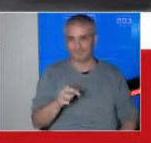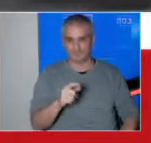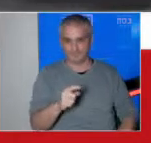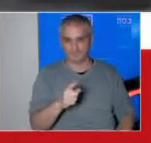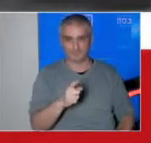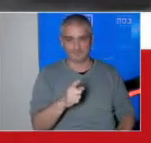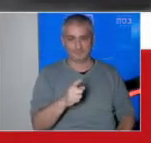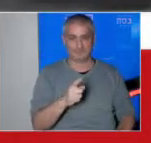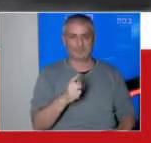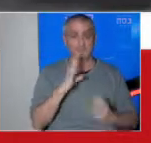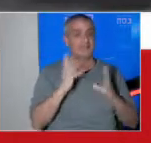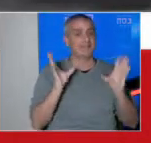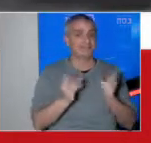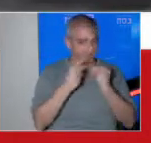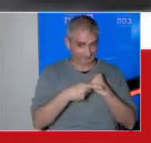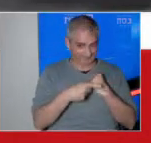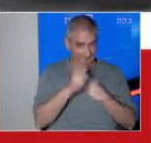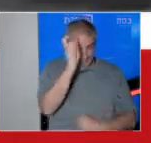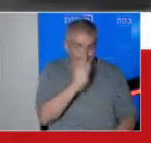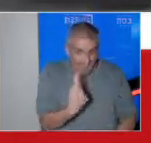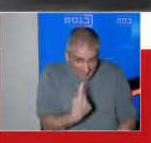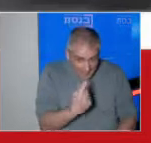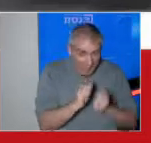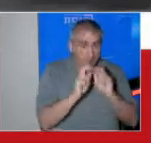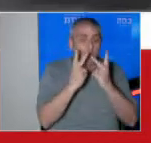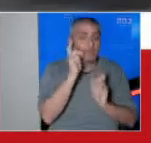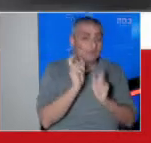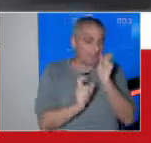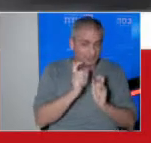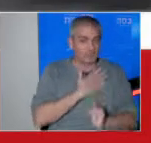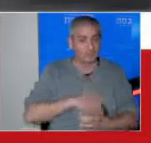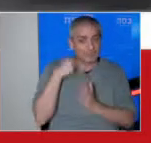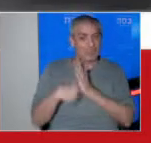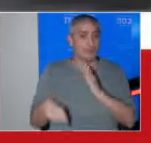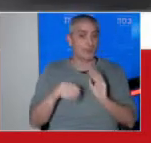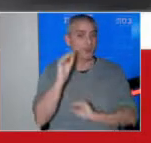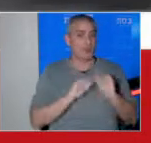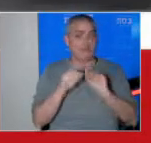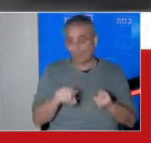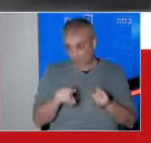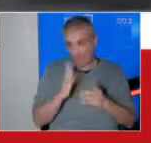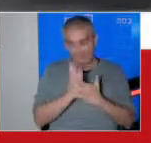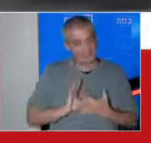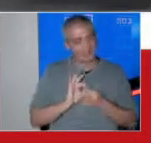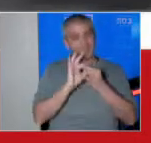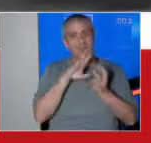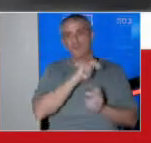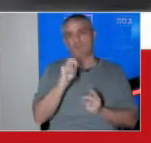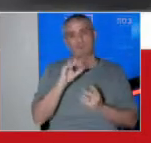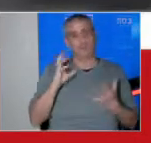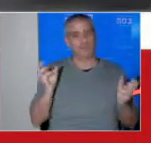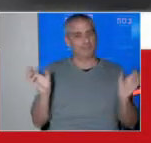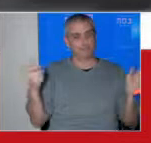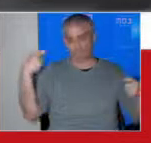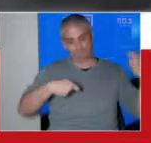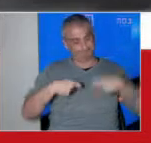סכום שבאמצעות אדם או קבוצת אנשים שמעוניינת לרכוש את המועדון, יתחבר לסוג של מאצ'ינג. זאת אומרת,